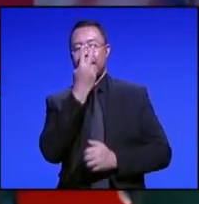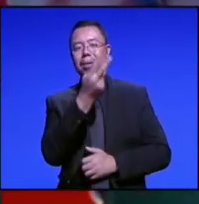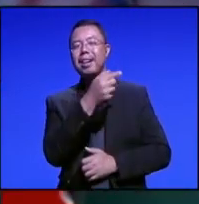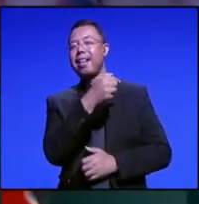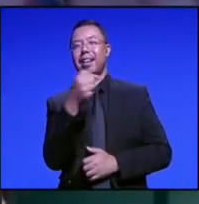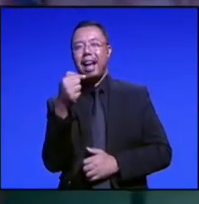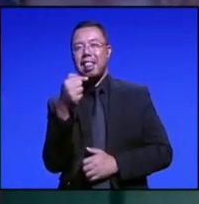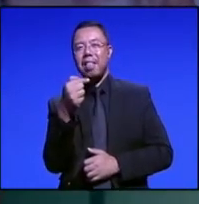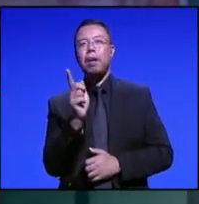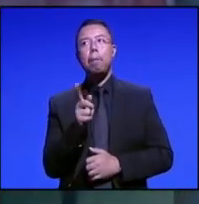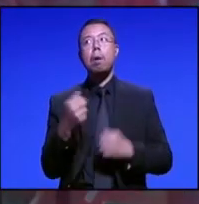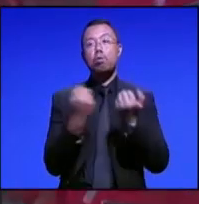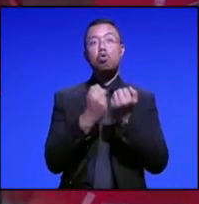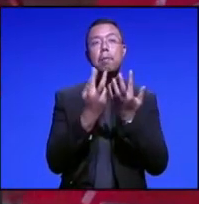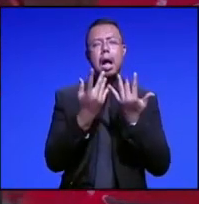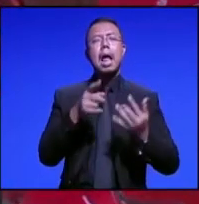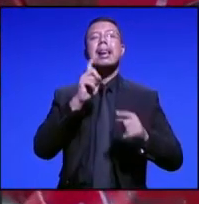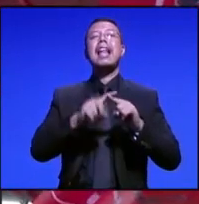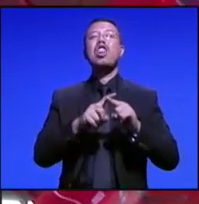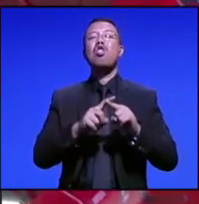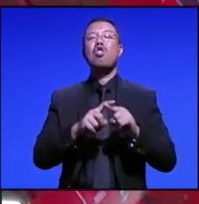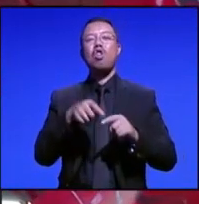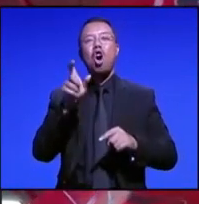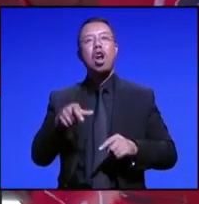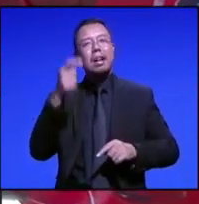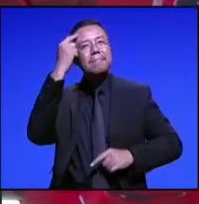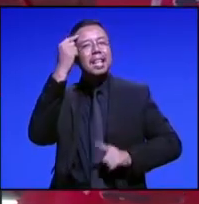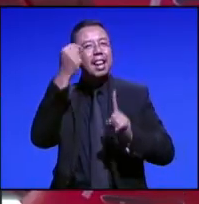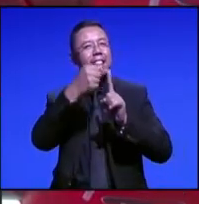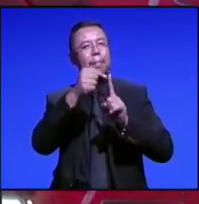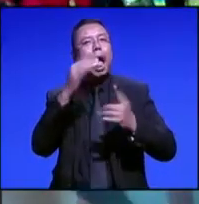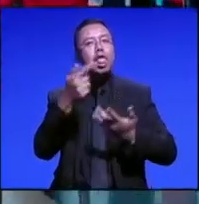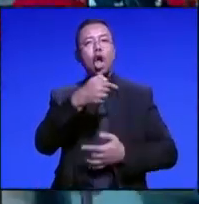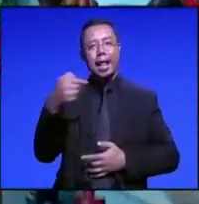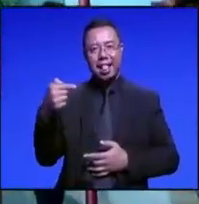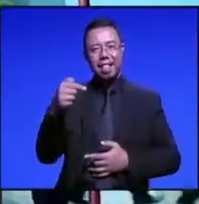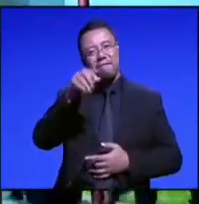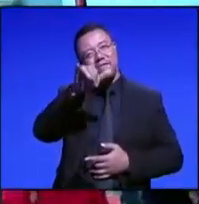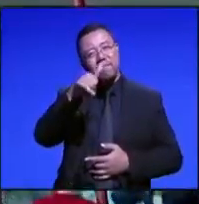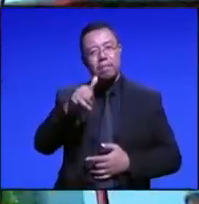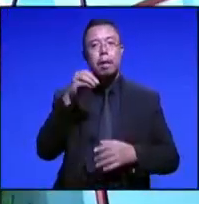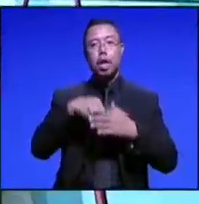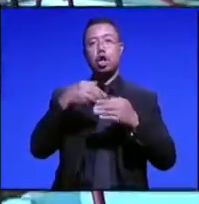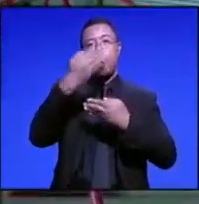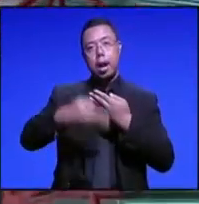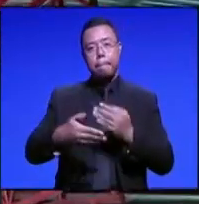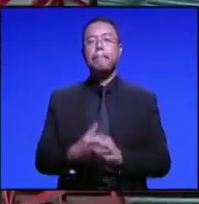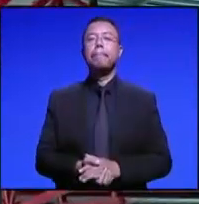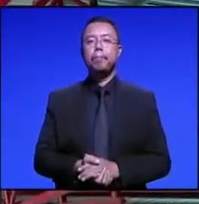Karena dalam politik dukungan publik tergantung pada persepsinya terhadap figur partai dan programnya.